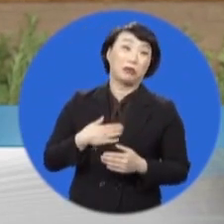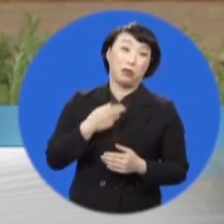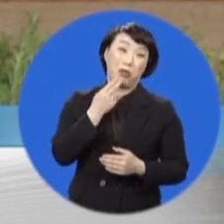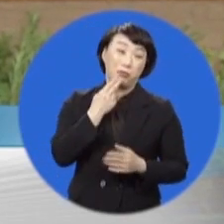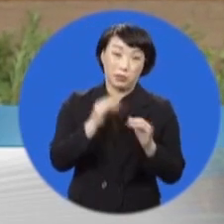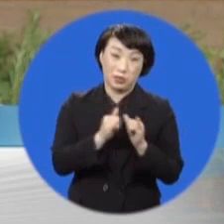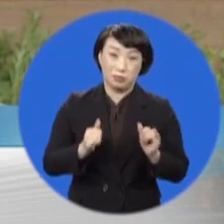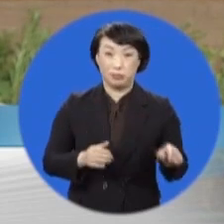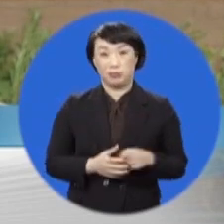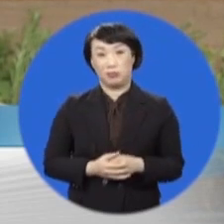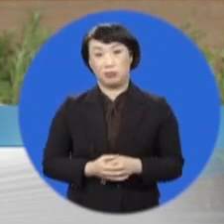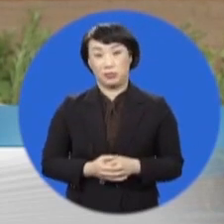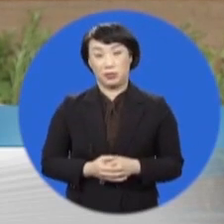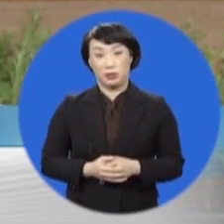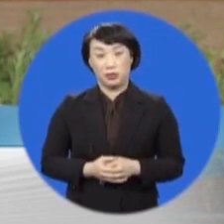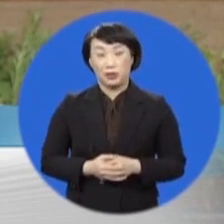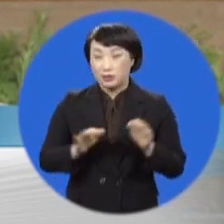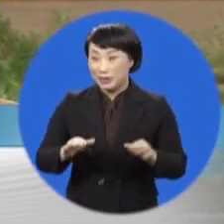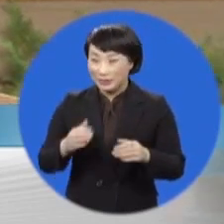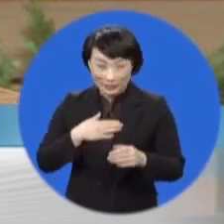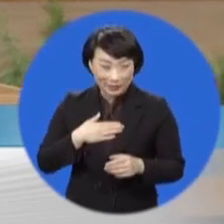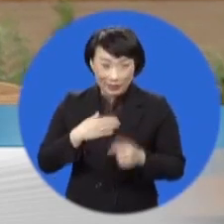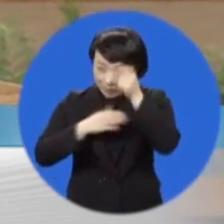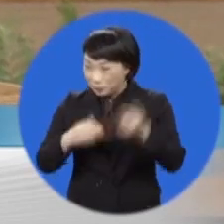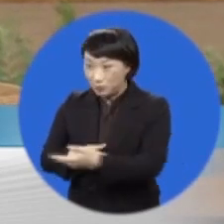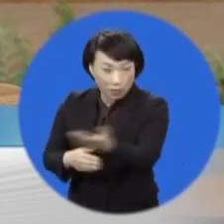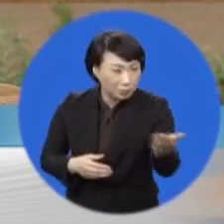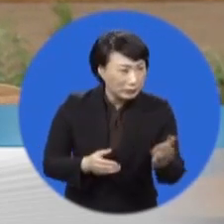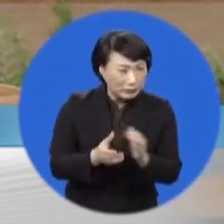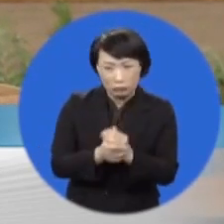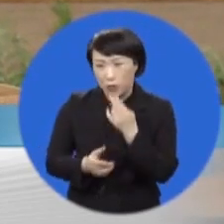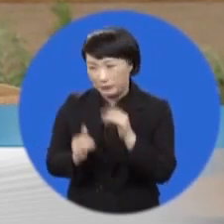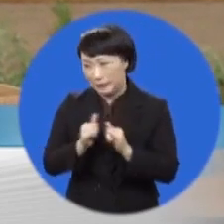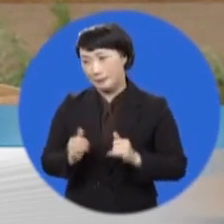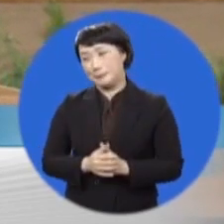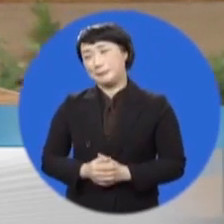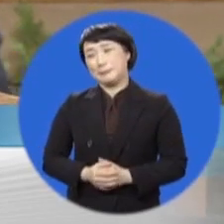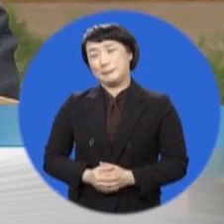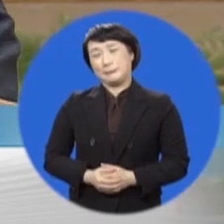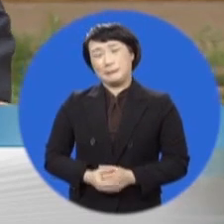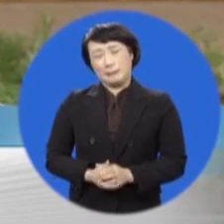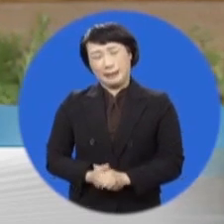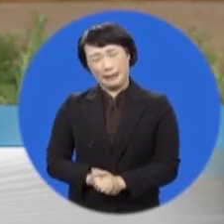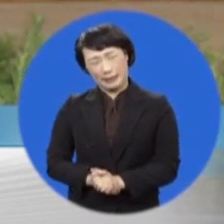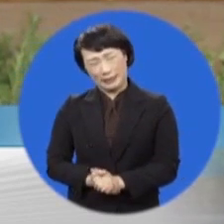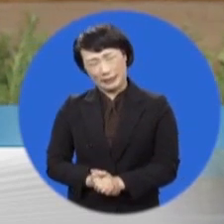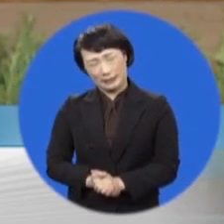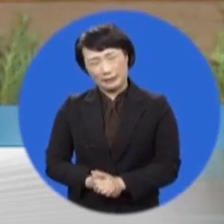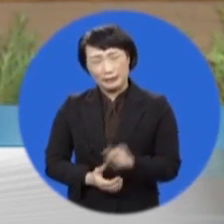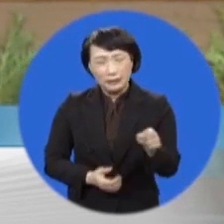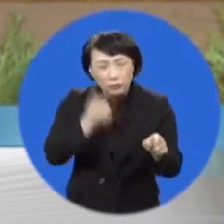못하는 사람입니다 또한 우리 교회 기도하지 않는 사람들 사람들은